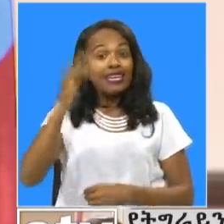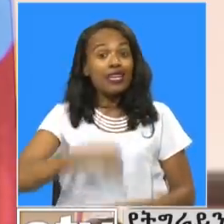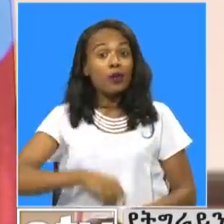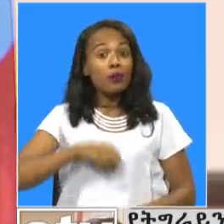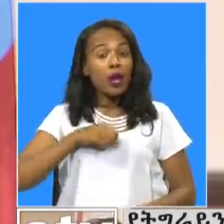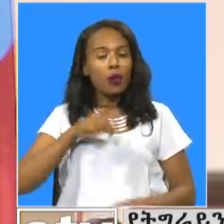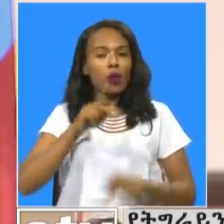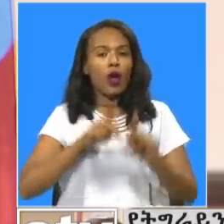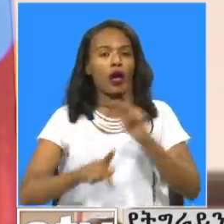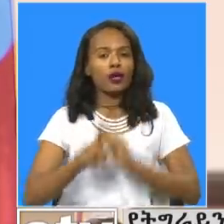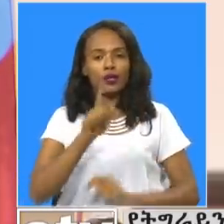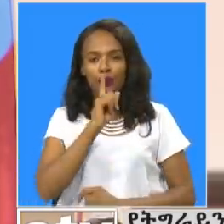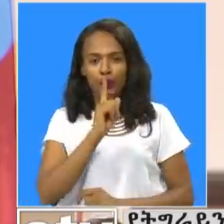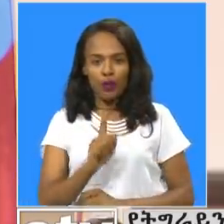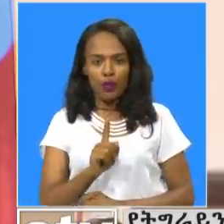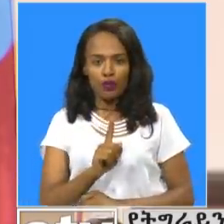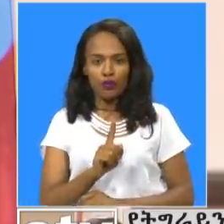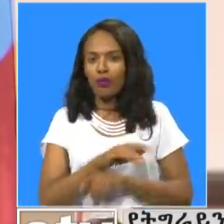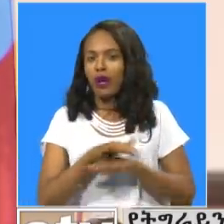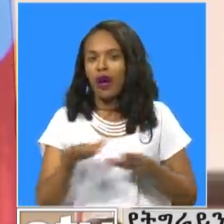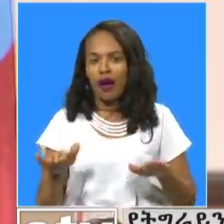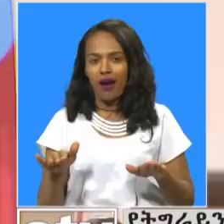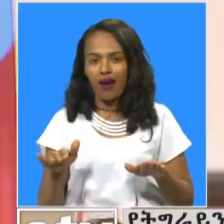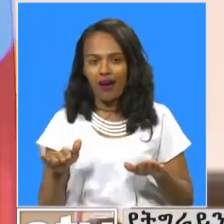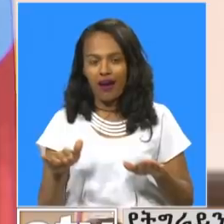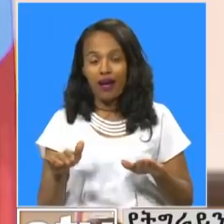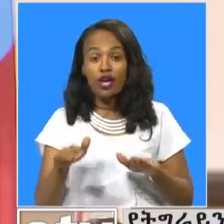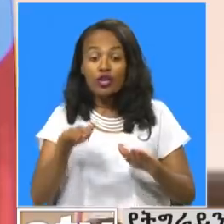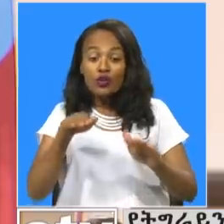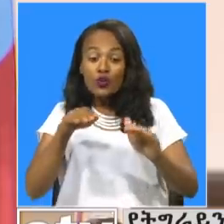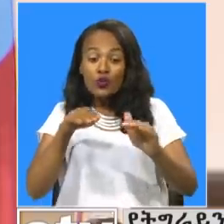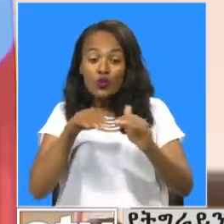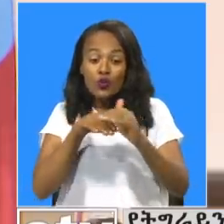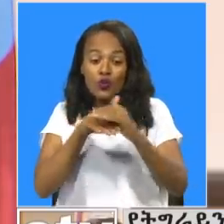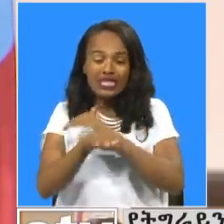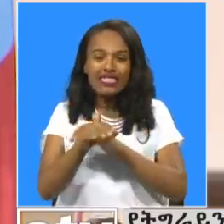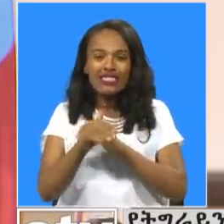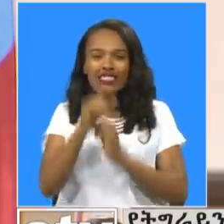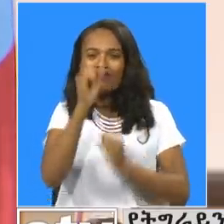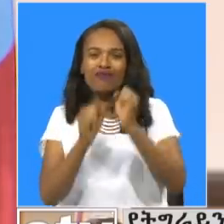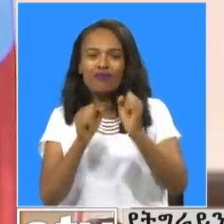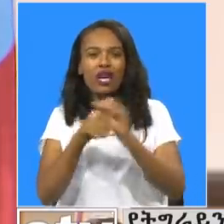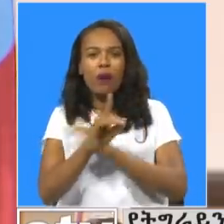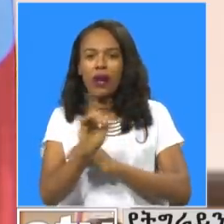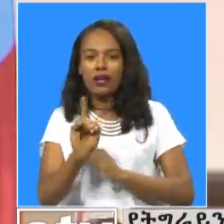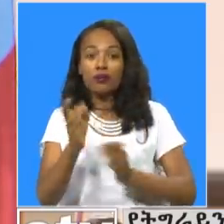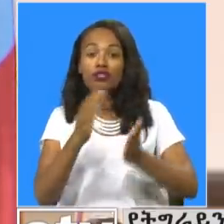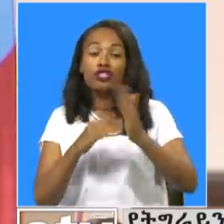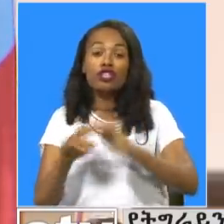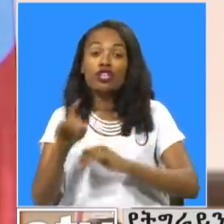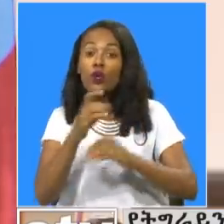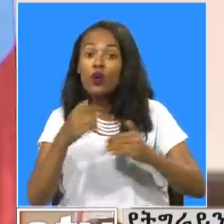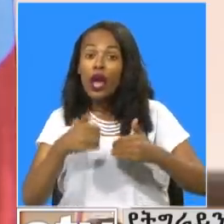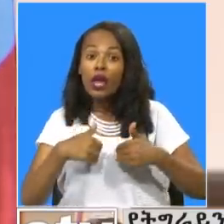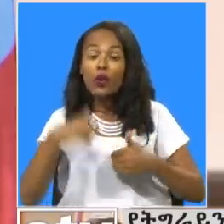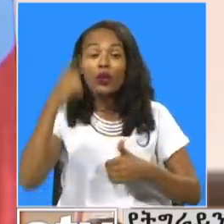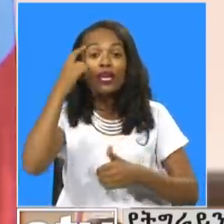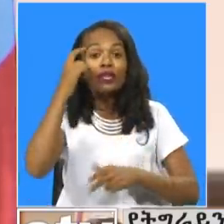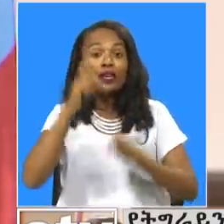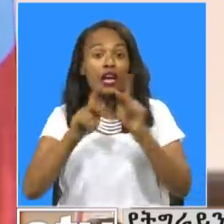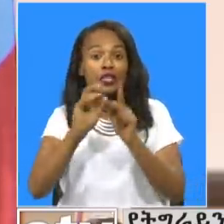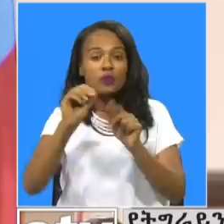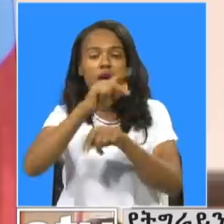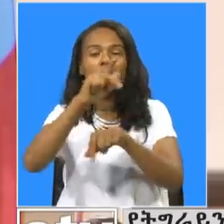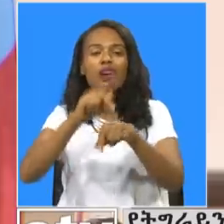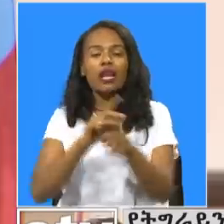የሚያኮራ ህዝብ ነው። ፔሬድ ምን ውስጥ የሚገባ ጉዳይ አይደለም። ችግር እየሆነ ያለው የትግራይ ህዝብና